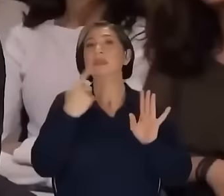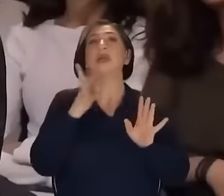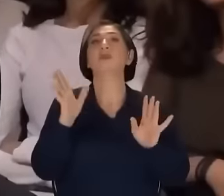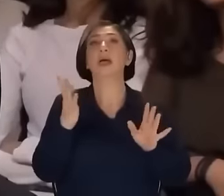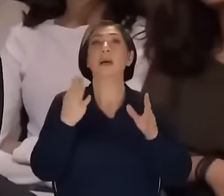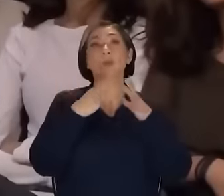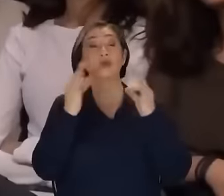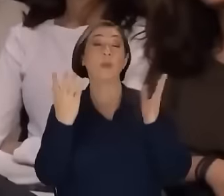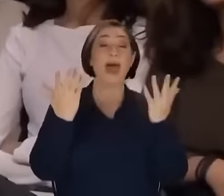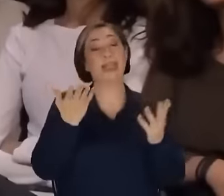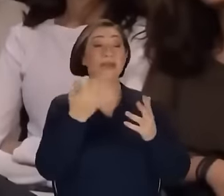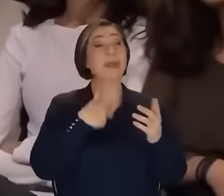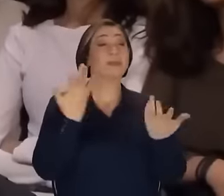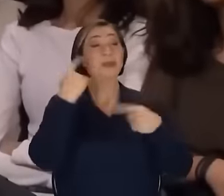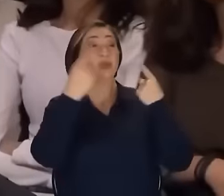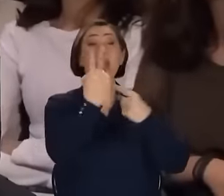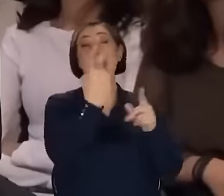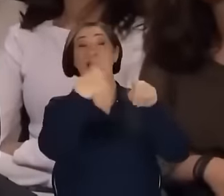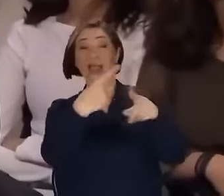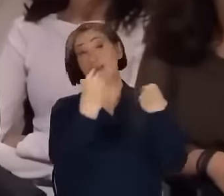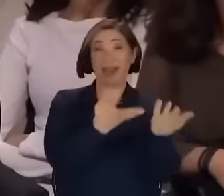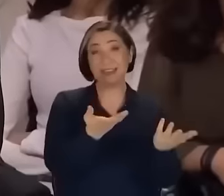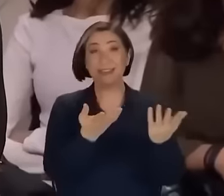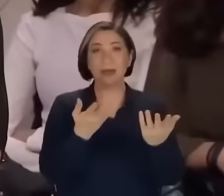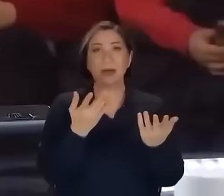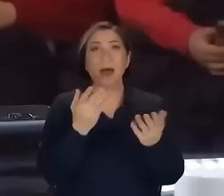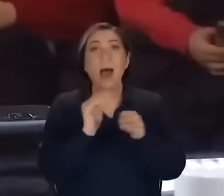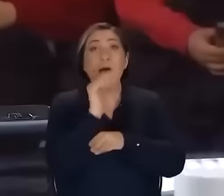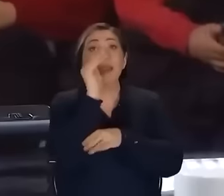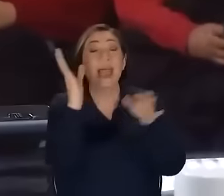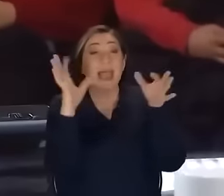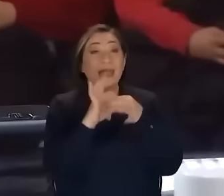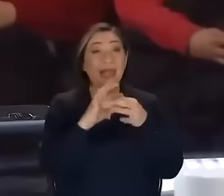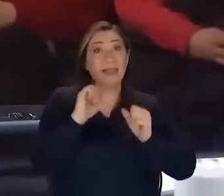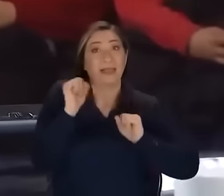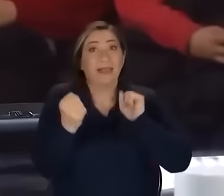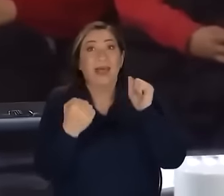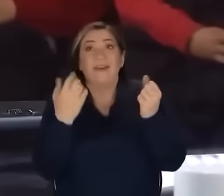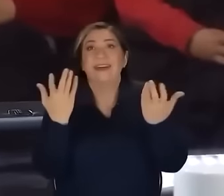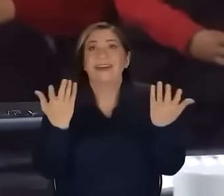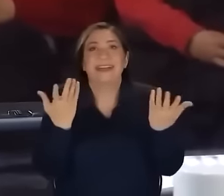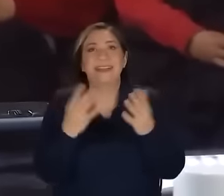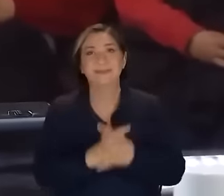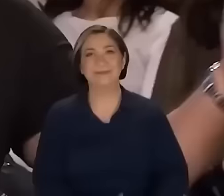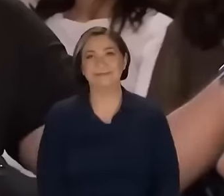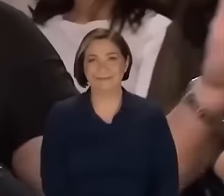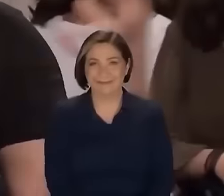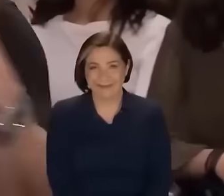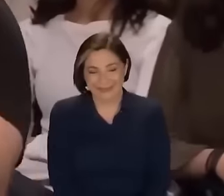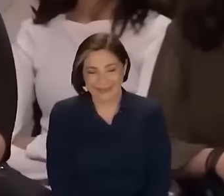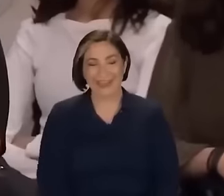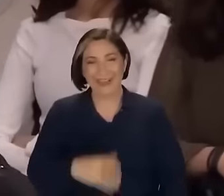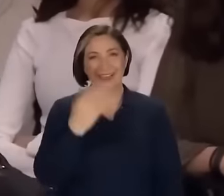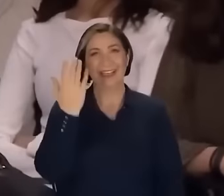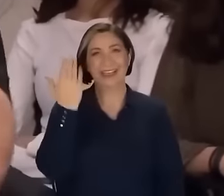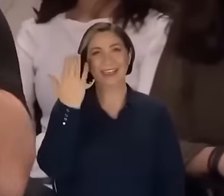benim için ne düşünüyorsan Allah sana iki katını versin falan. Hani hayatla ilgili tavır, hayatla ya abi geçen